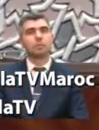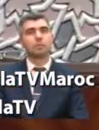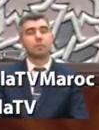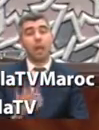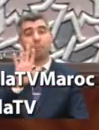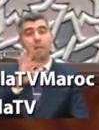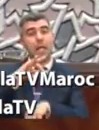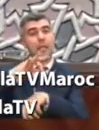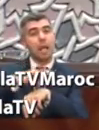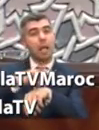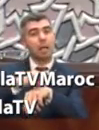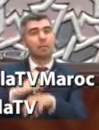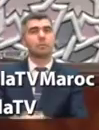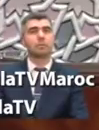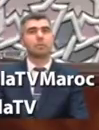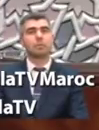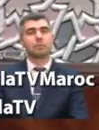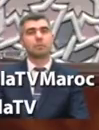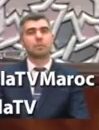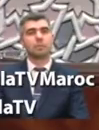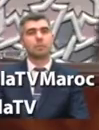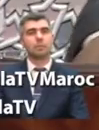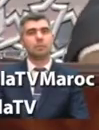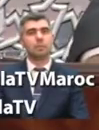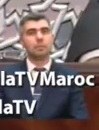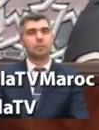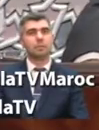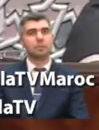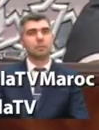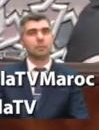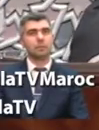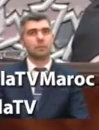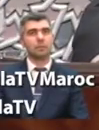حدود 5 دقائق. فريق العدالة والتنمية